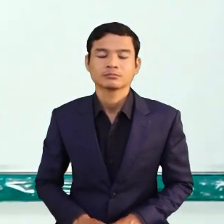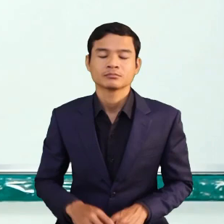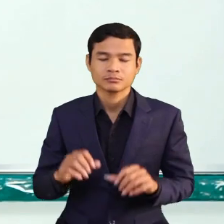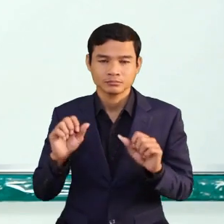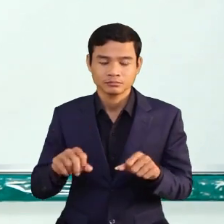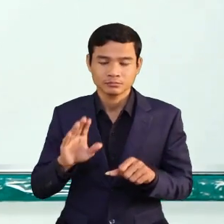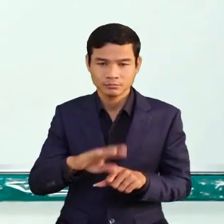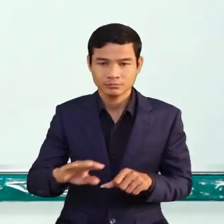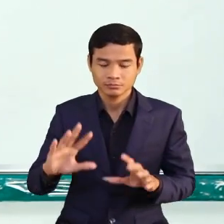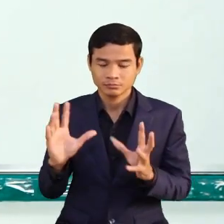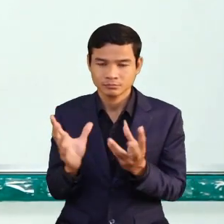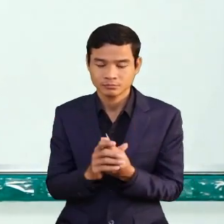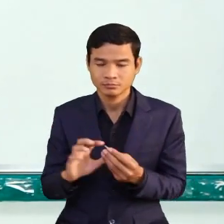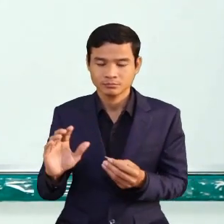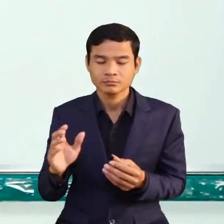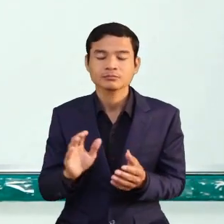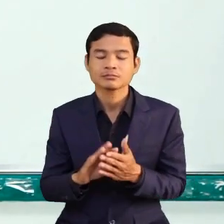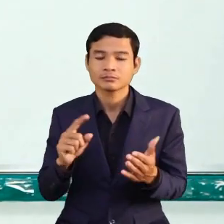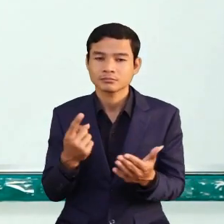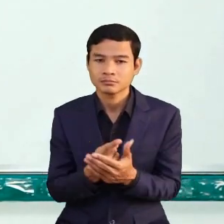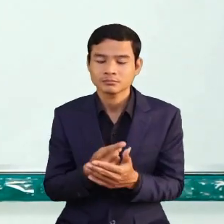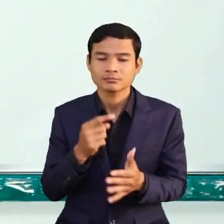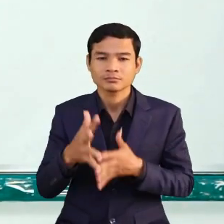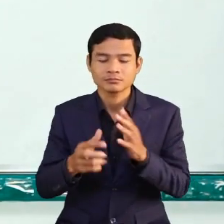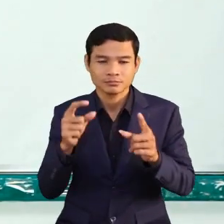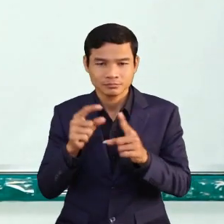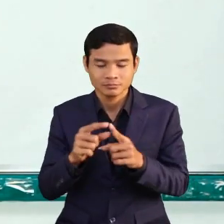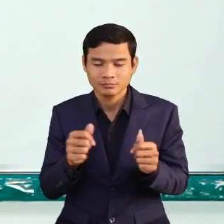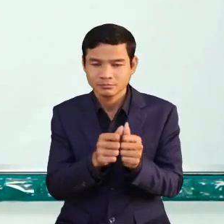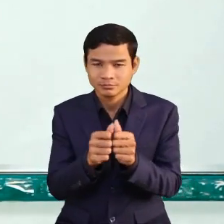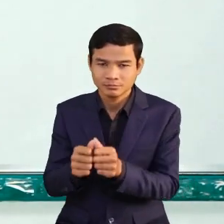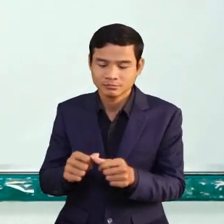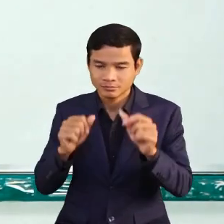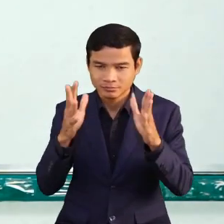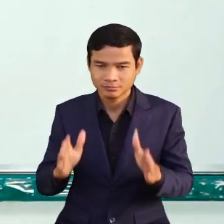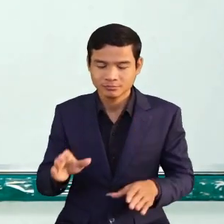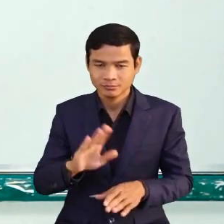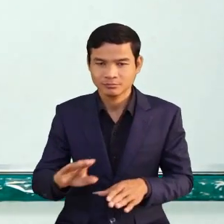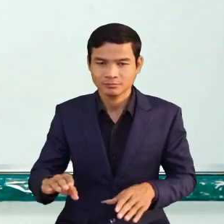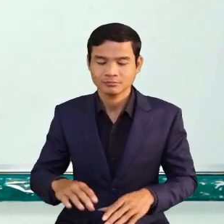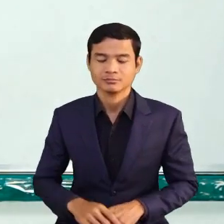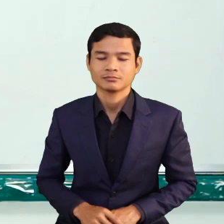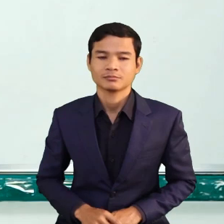con con tặng anh cho rôm xong bạc cặp anh bị chim mồi nữa kêu